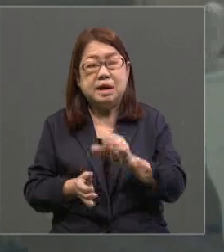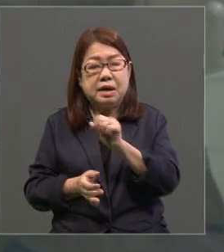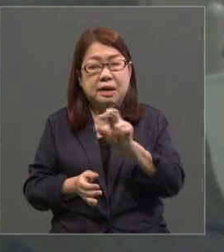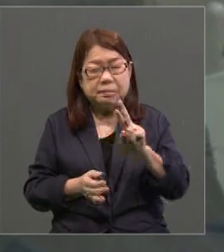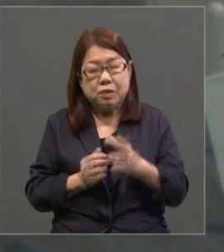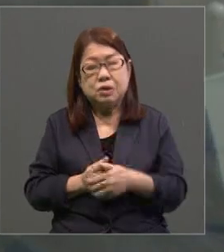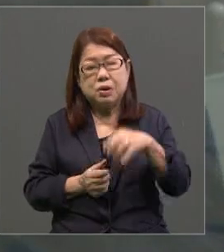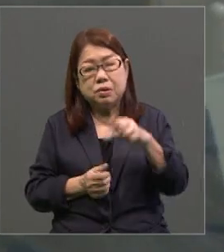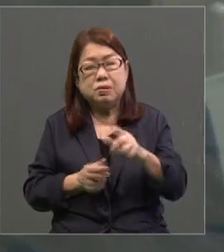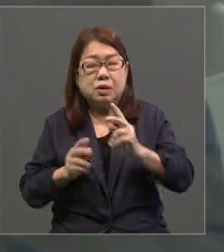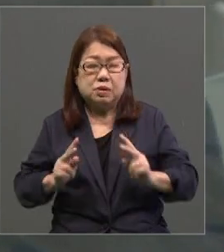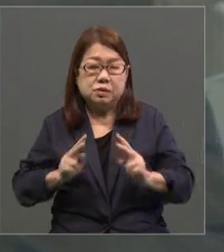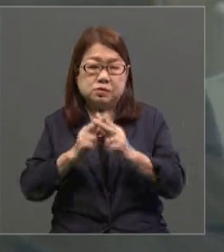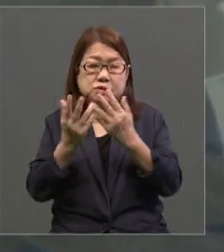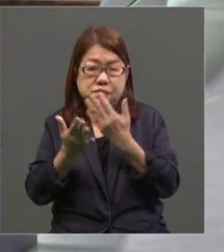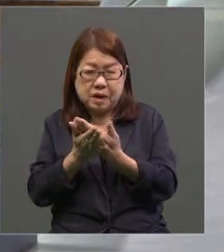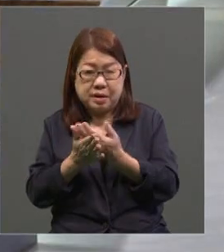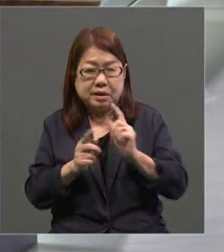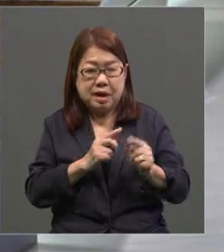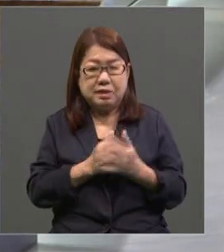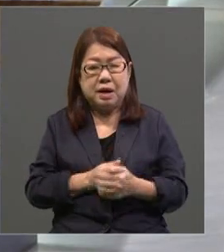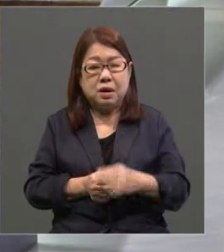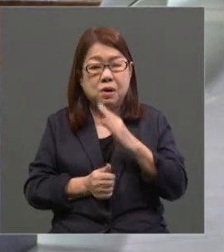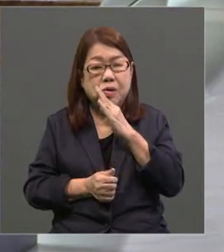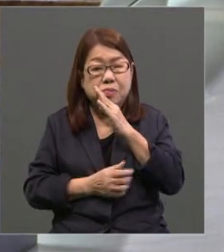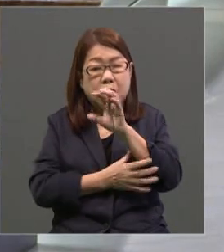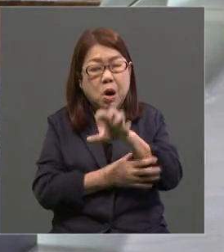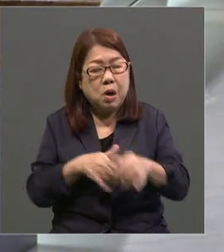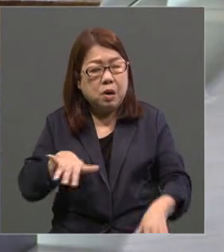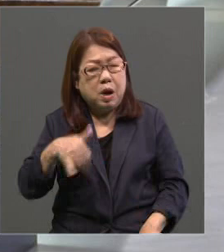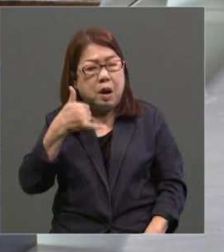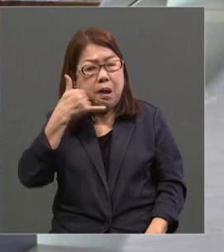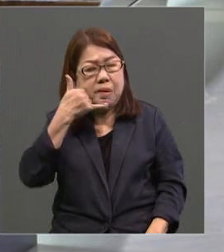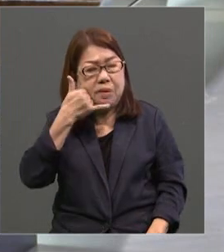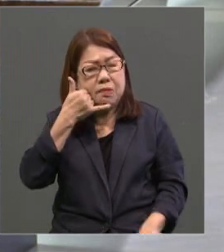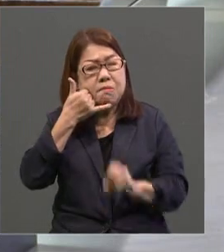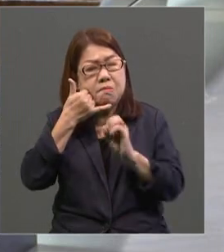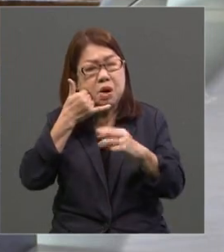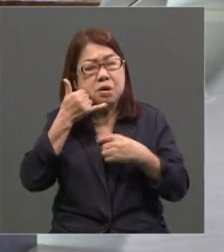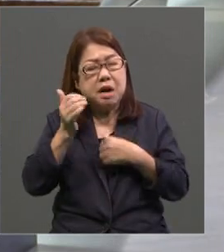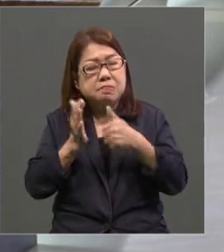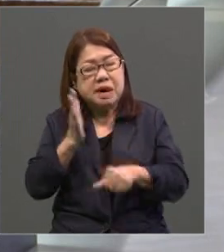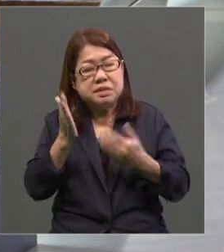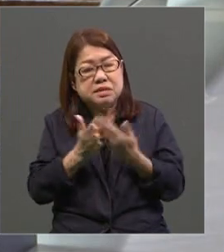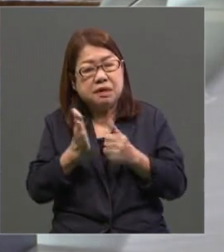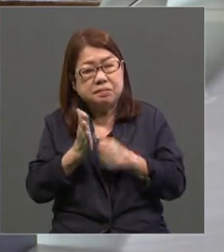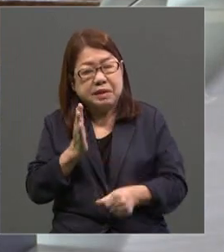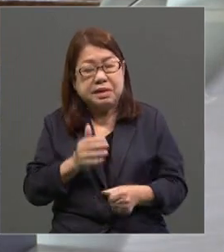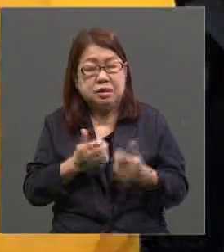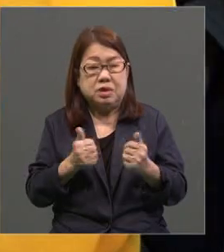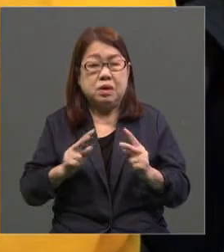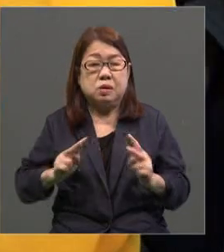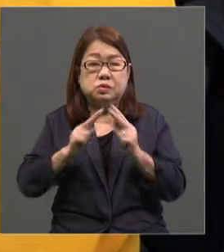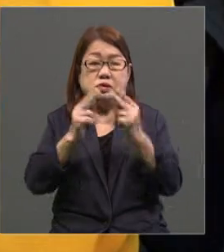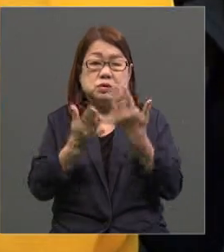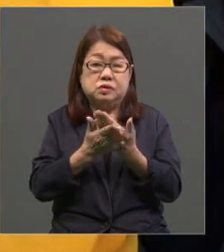พสามิตหรือว่ากระทรวงการคลังหน่วยงานต่างๆเหล่านี้เนี่ยเวลามิจฉาชีพโทรมาจะชอบแอบอ้างมาจากแบบนี้โดยเฉพาะตอนนี้กระทรวงการคลังสรรพาก